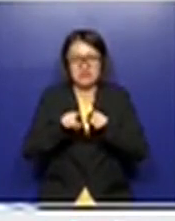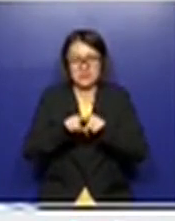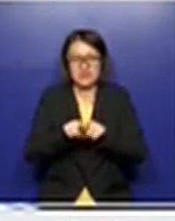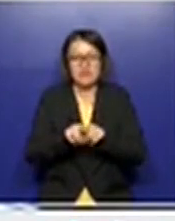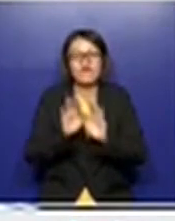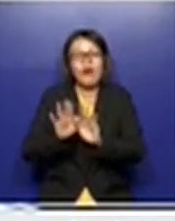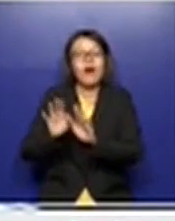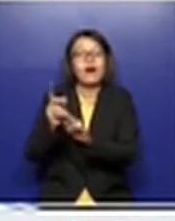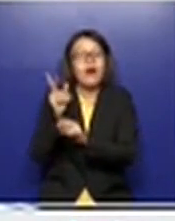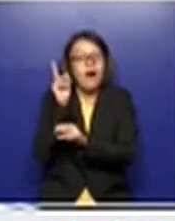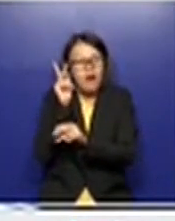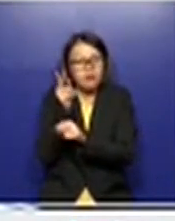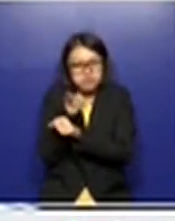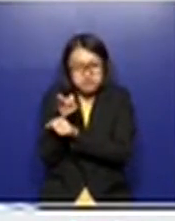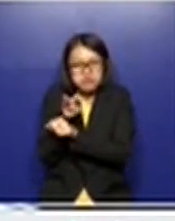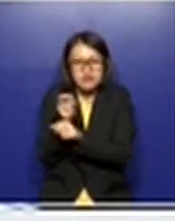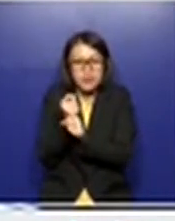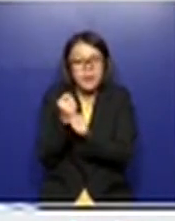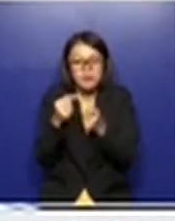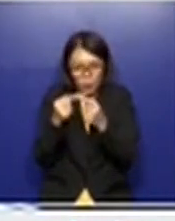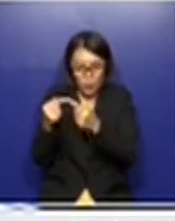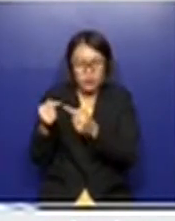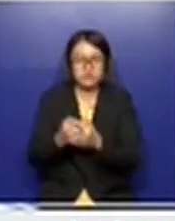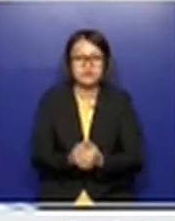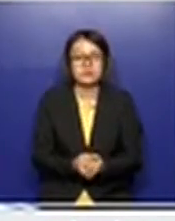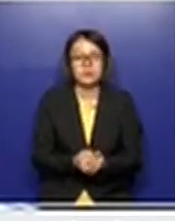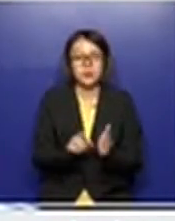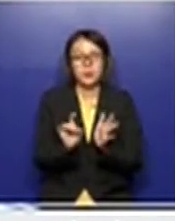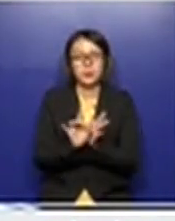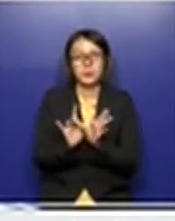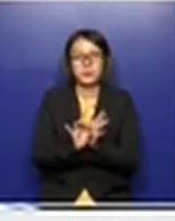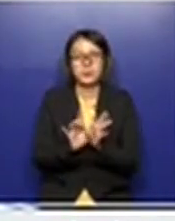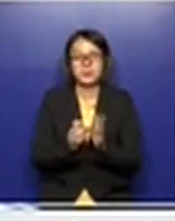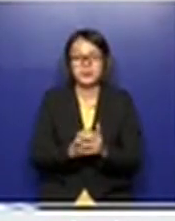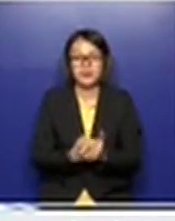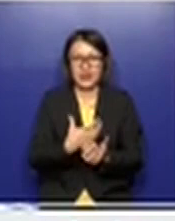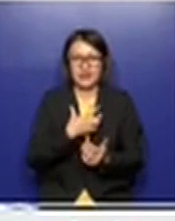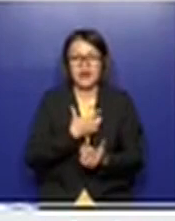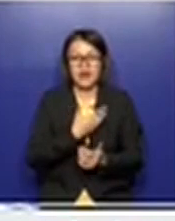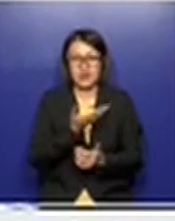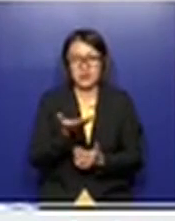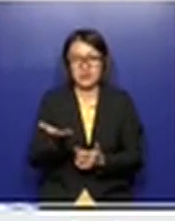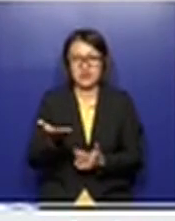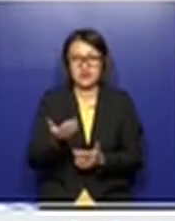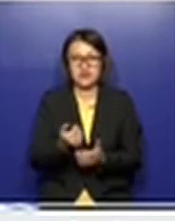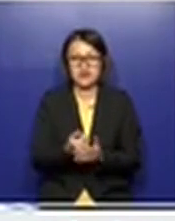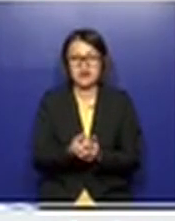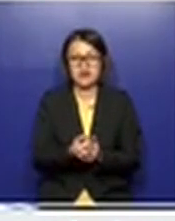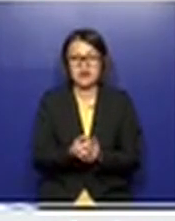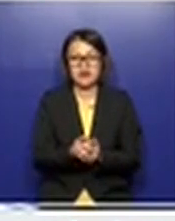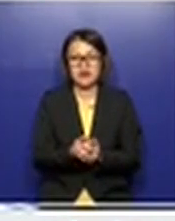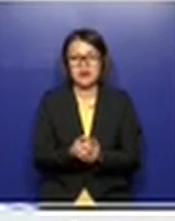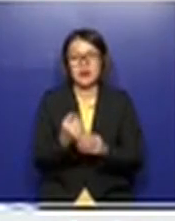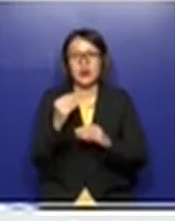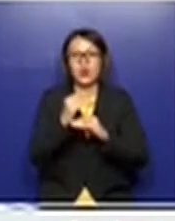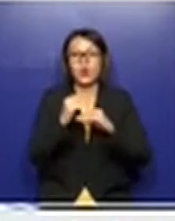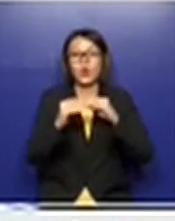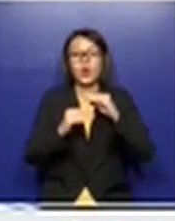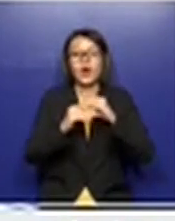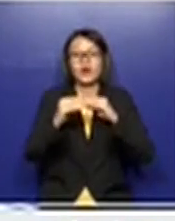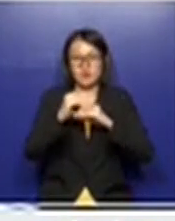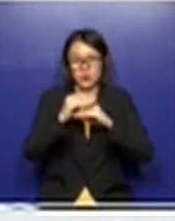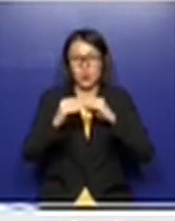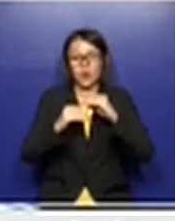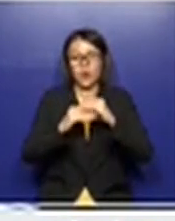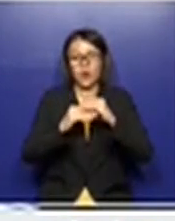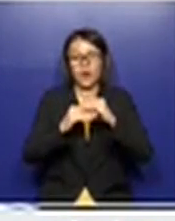ทำกับพี่น้องชาวกะเหรี่ยงสุดท้ายอยากให้ท่านทำเรื่องกรงสารคดีเรื่องโครงการพระราชดำริของรุ่นเกล้